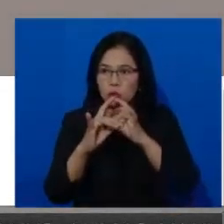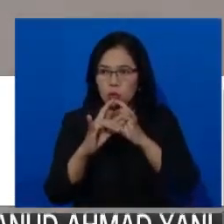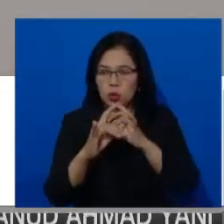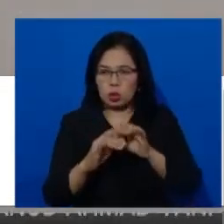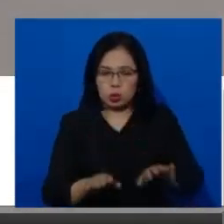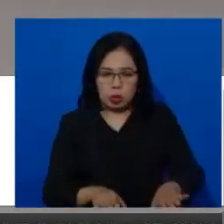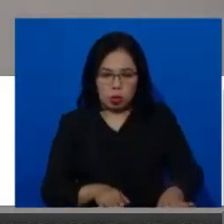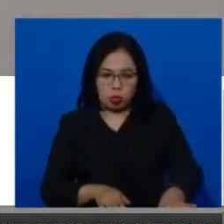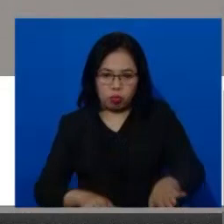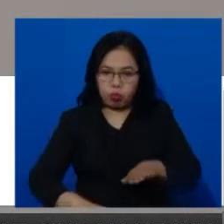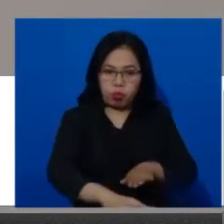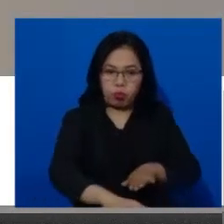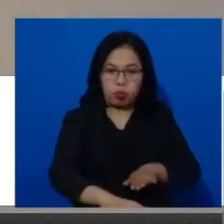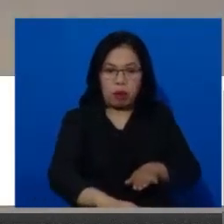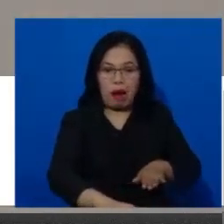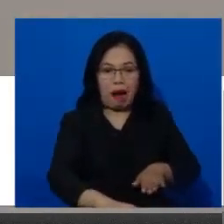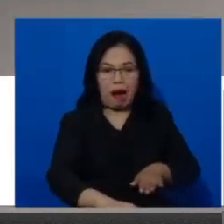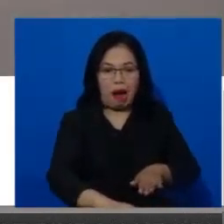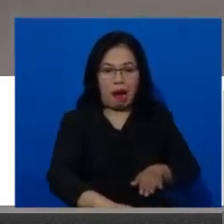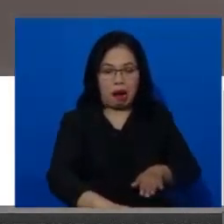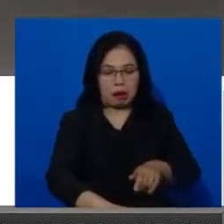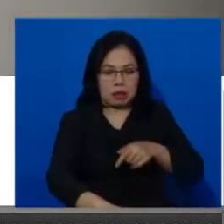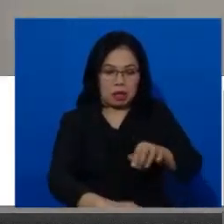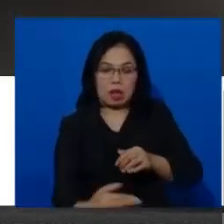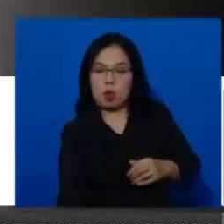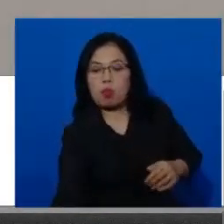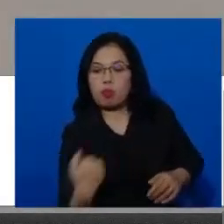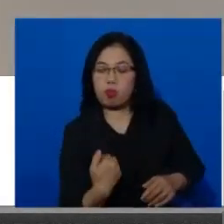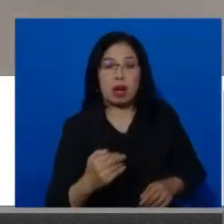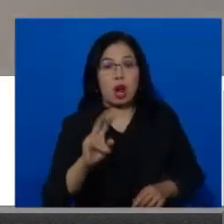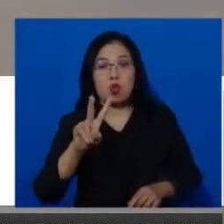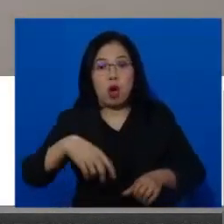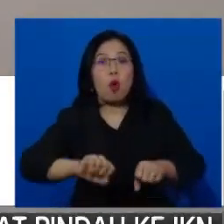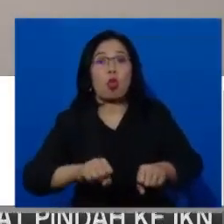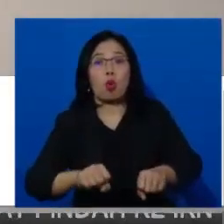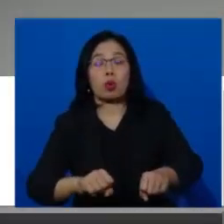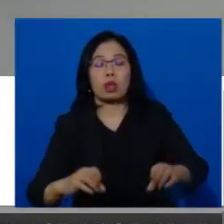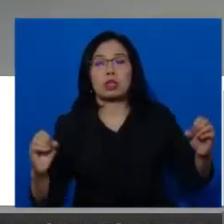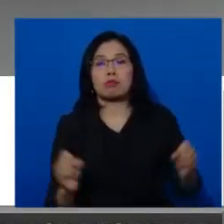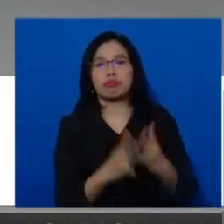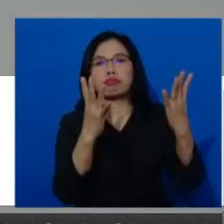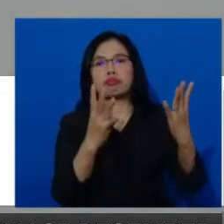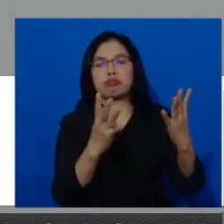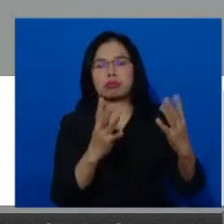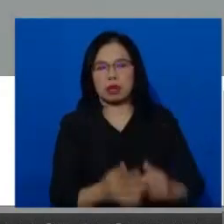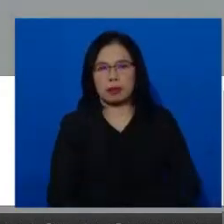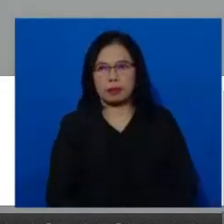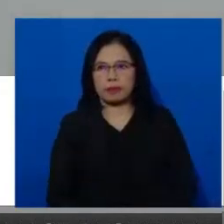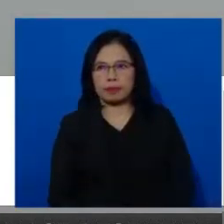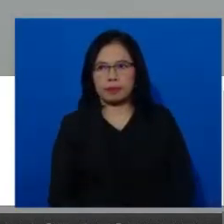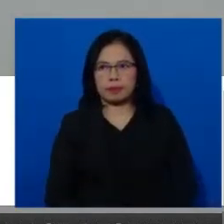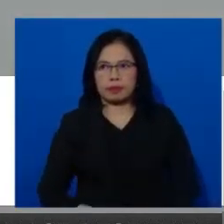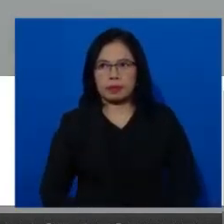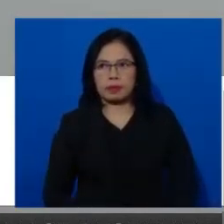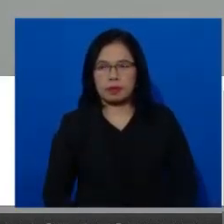kendaraan di depannya, namun dari arah berlawanan datang 2 pengendara sepeda motor. Tabrakan pun tak terhindarkan. Truk lalu oleng ke sebelah kanan